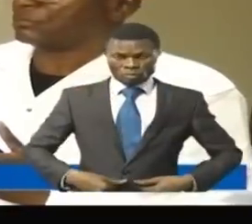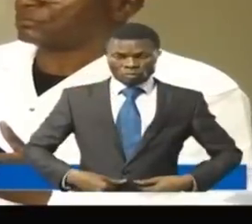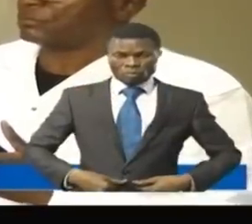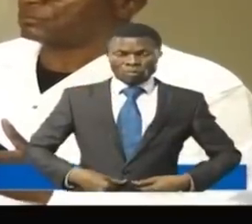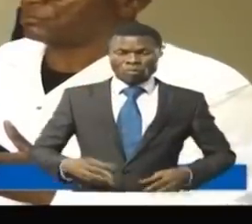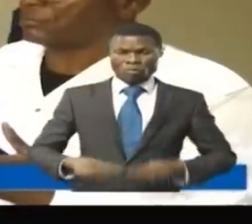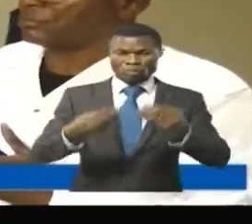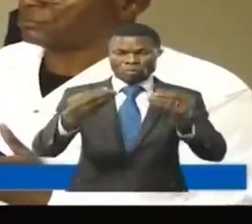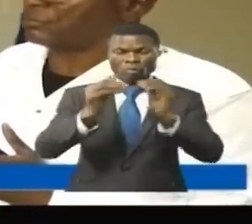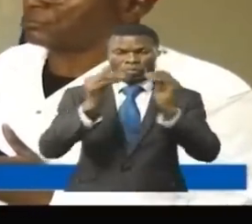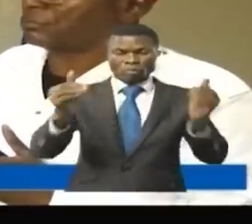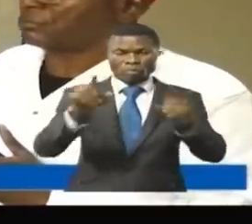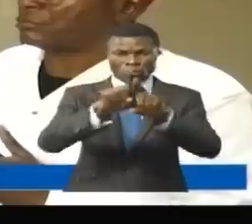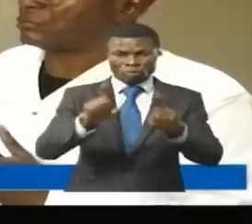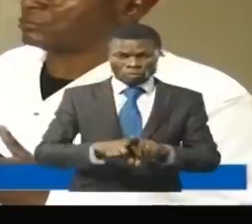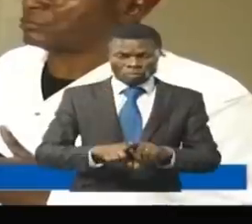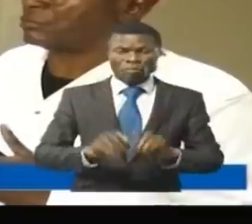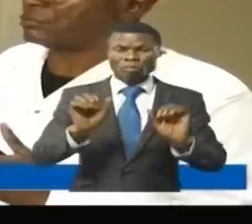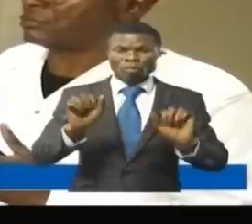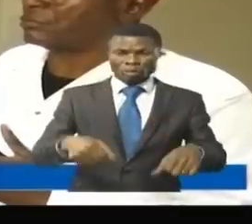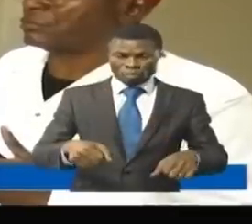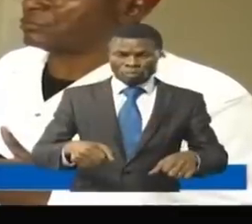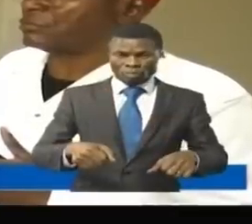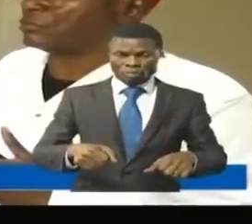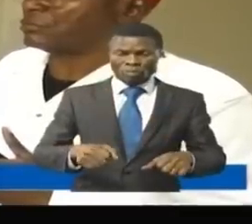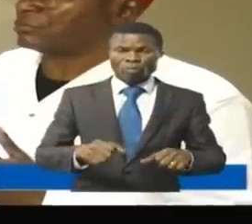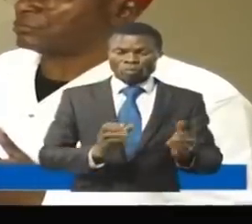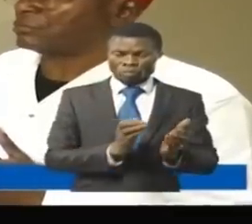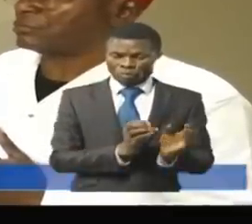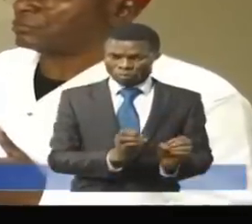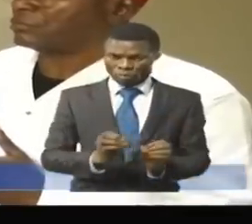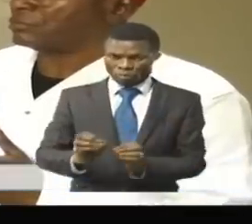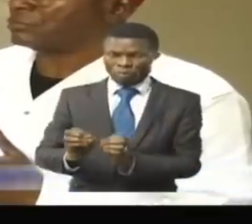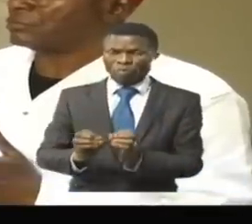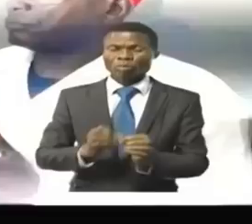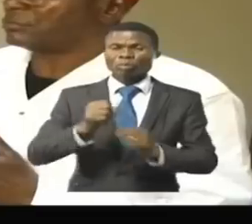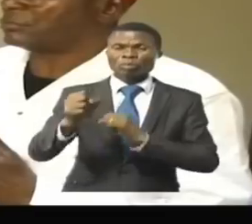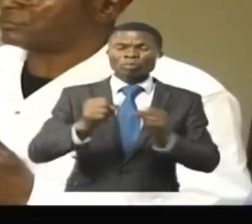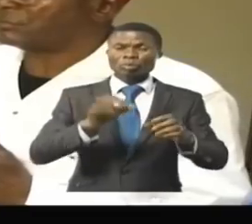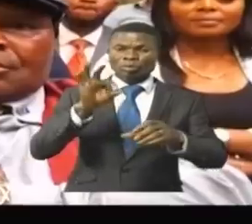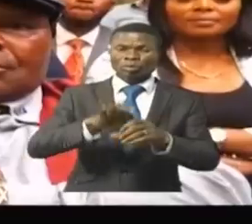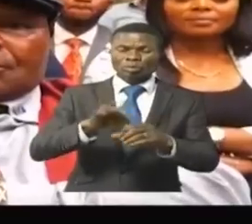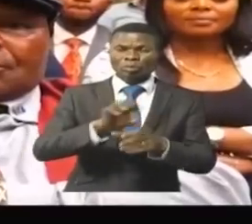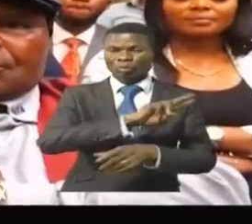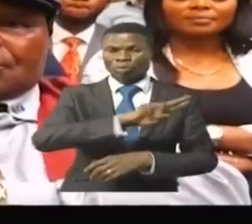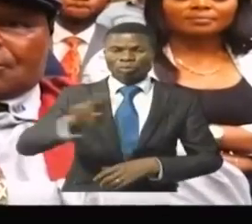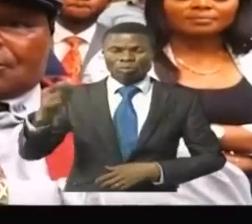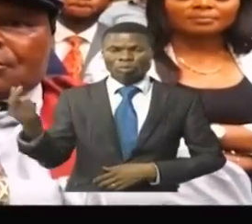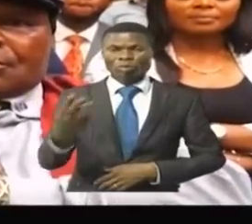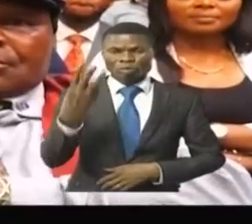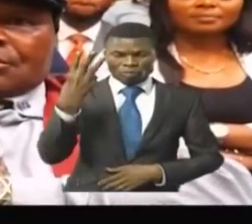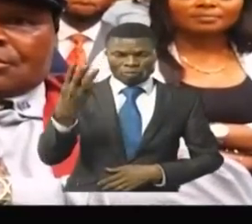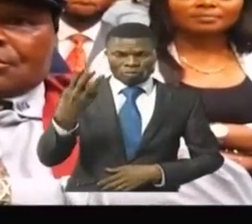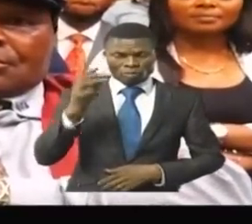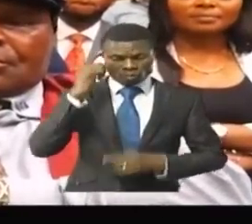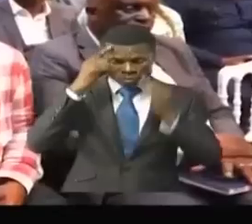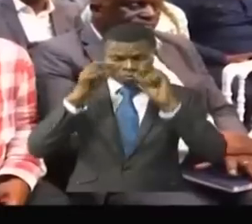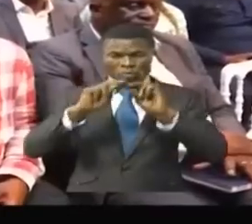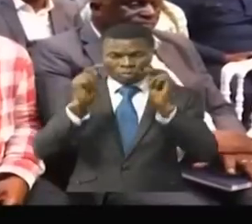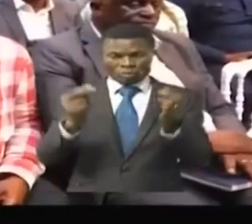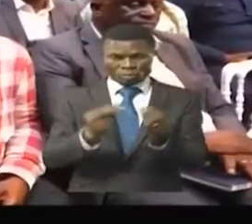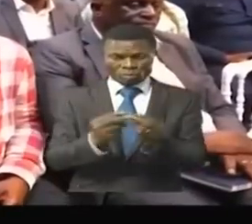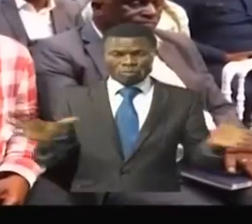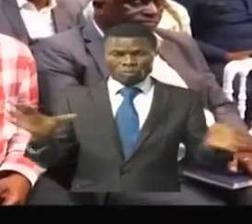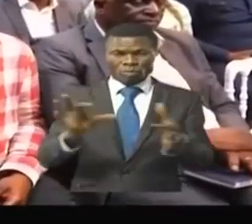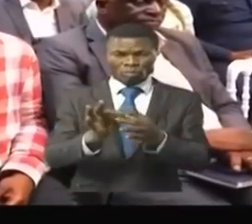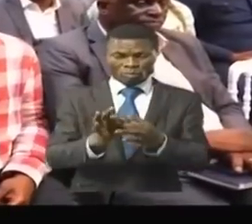apportera la paix et nous pourrons nous mettre en ordre utile pour la bataille de 2023. Soucié de voir l'unité et loyauté